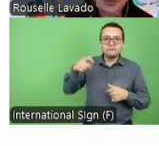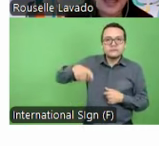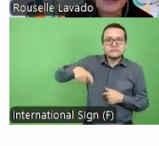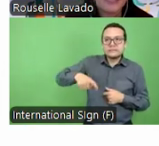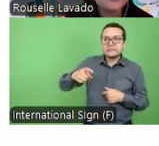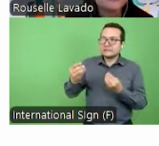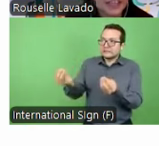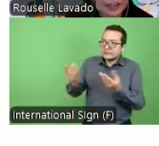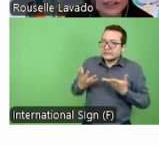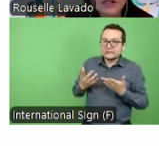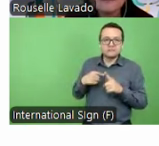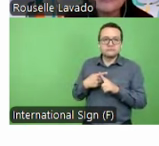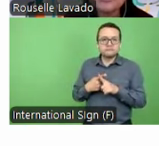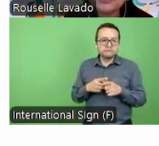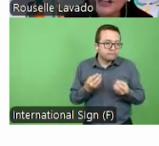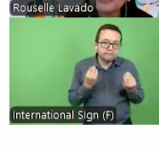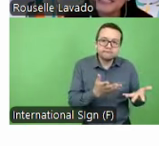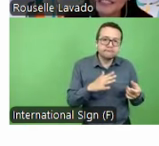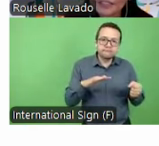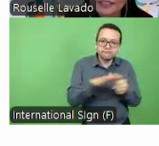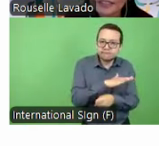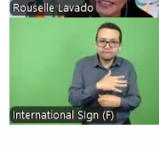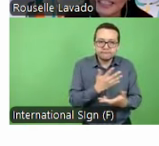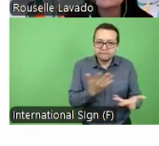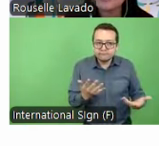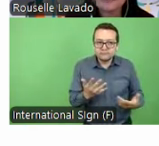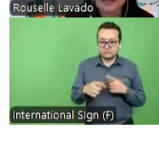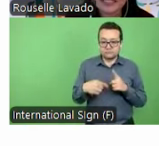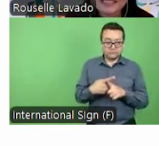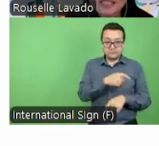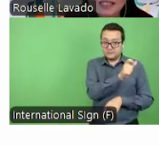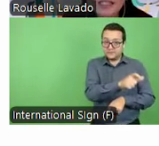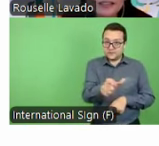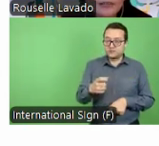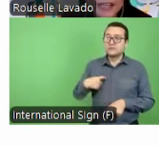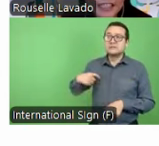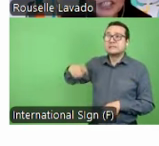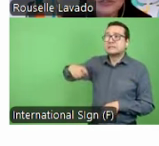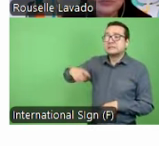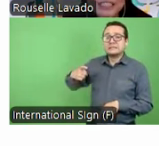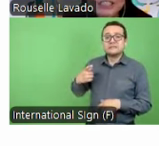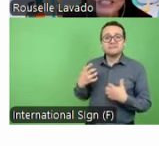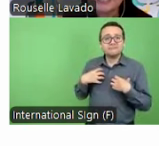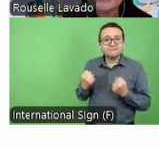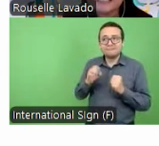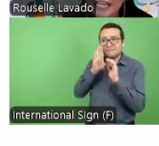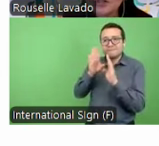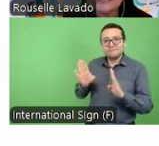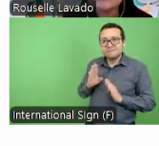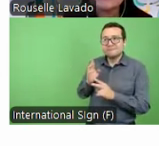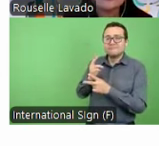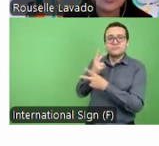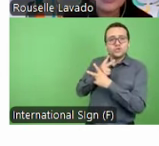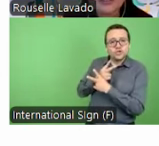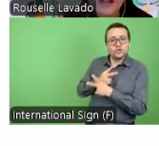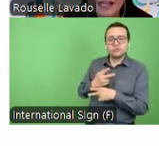pourvus font référence aux situations dans lesquelles les individus ont besoin de soins de santé mais ne le reçoivent pas. Dans les Amériques,